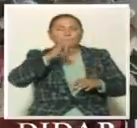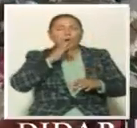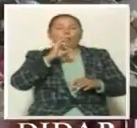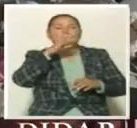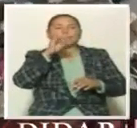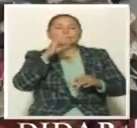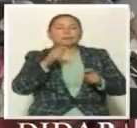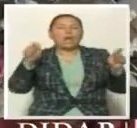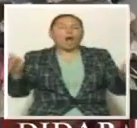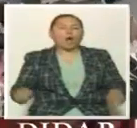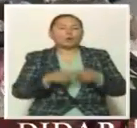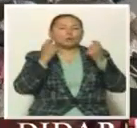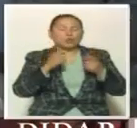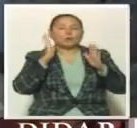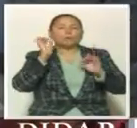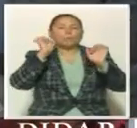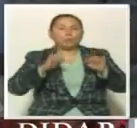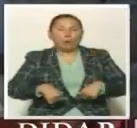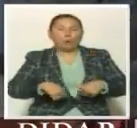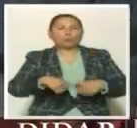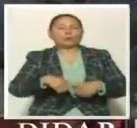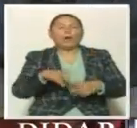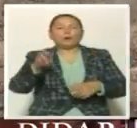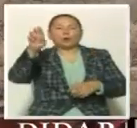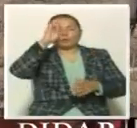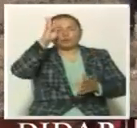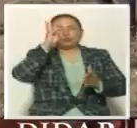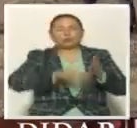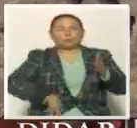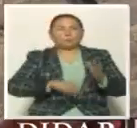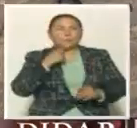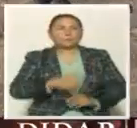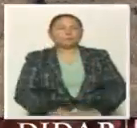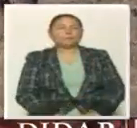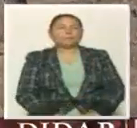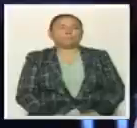об административных правонарушениях они могут прибегнуть к мерам государственного принуждения.